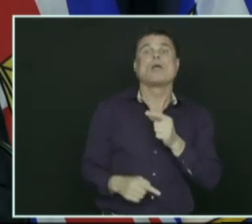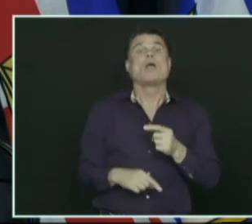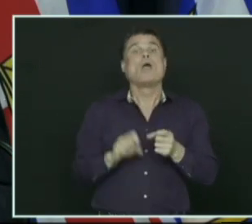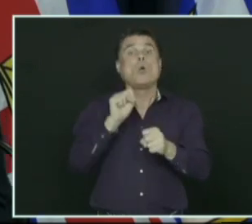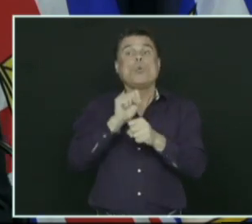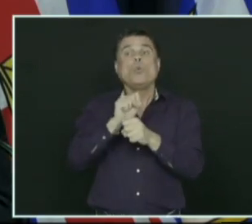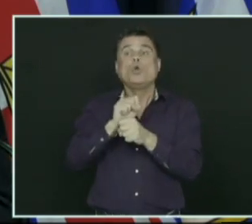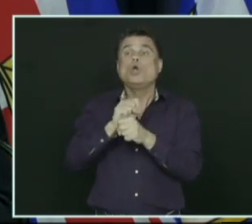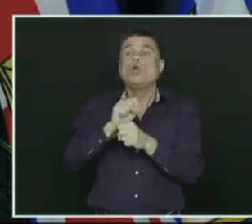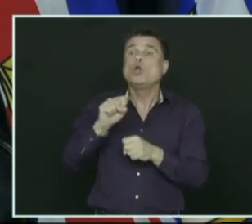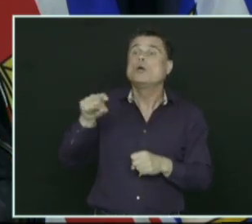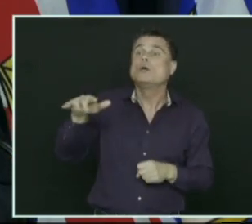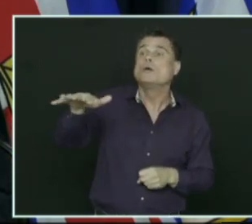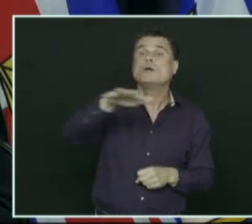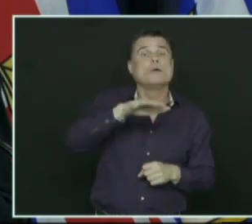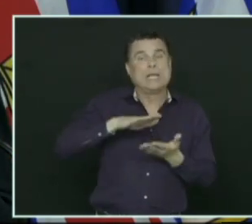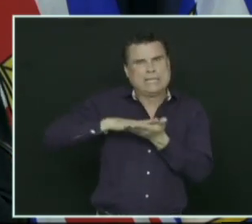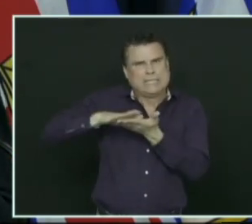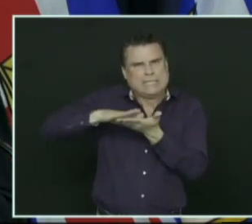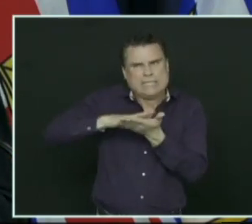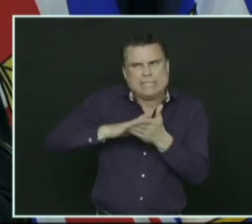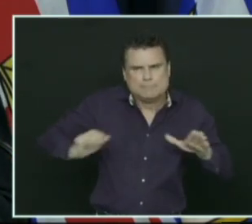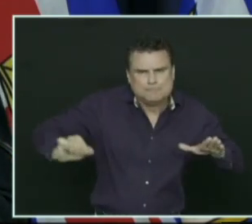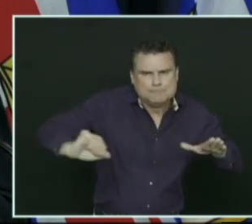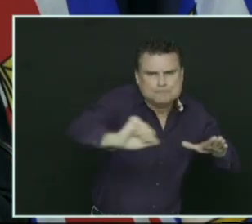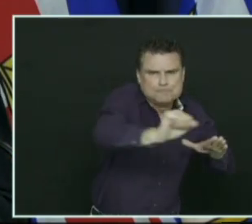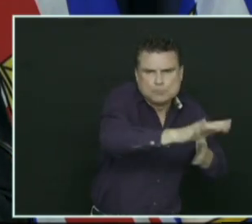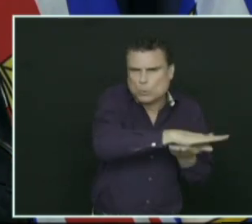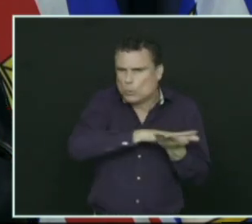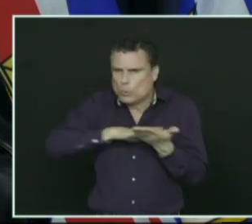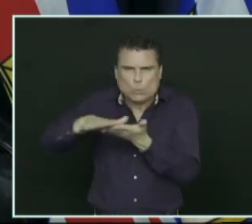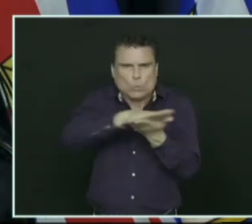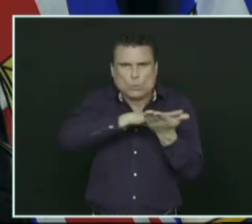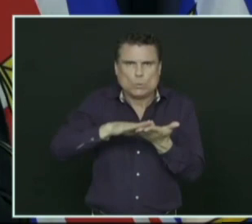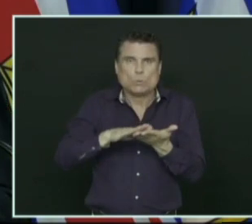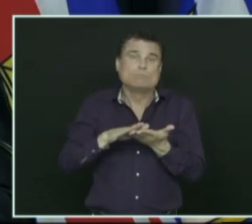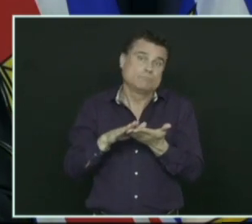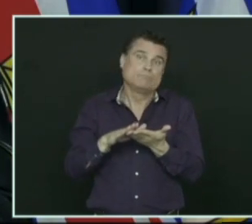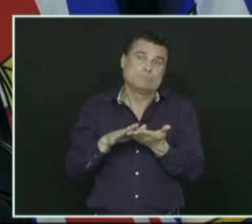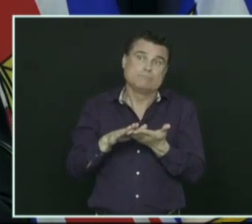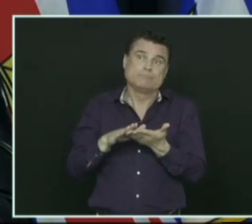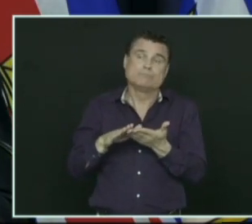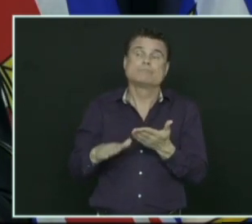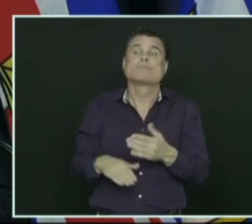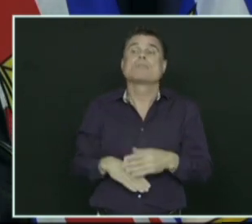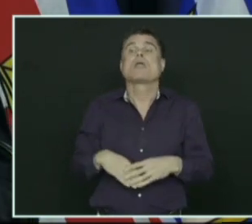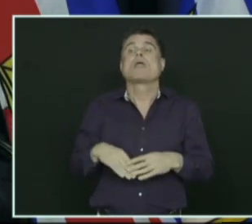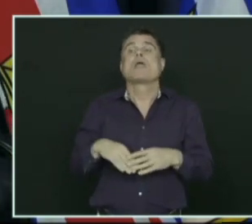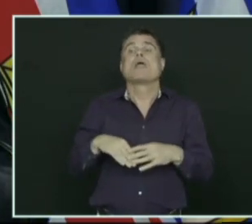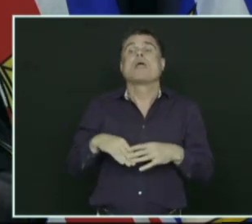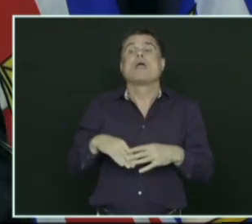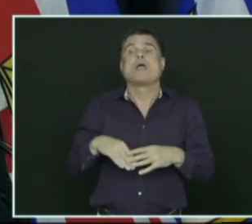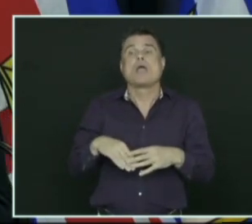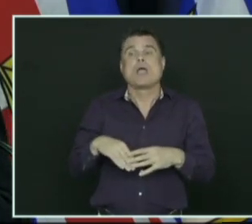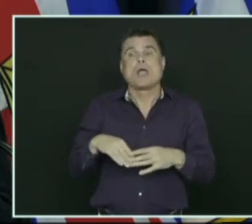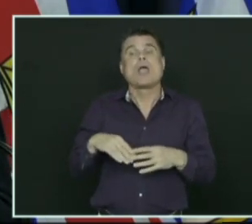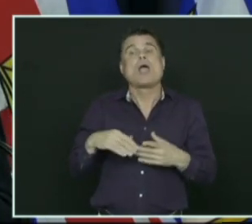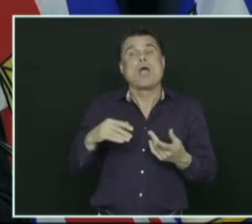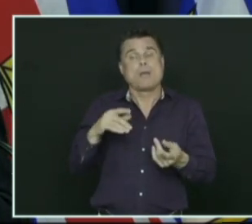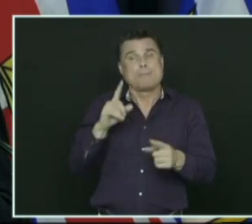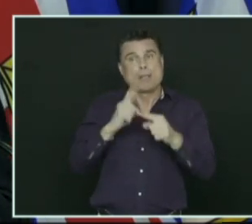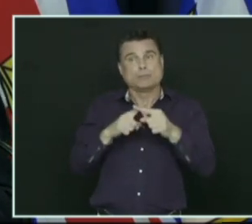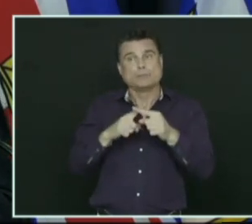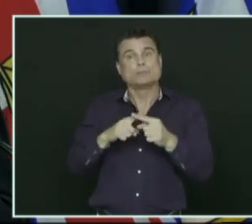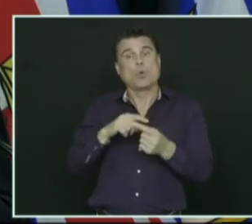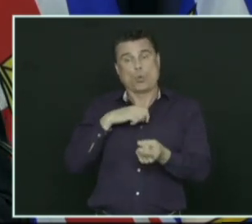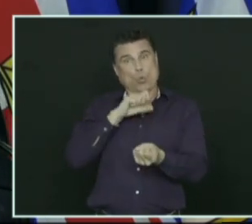nos condoléances à tous ceux qui ont perdu un proche, que ce soit un ami ou un membre de